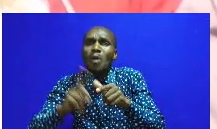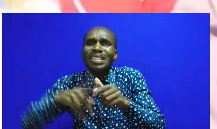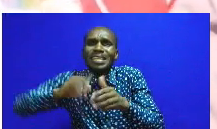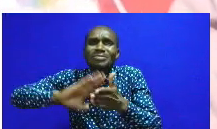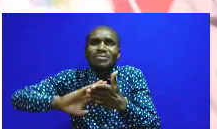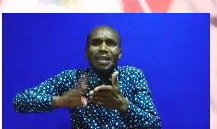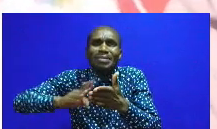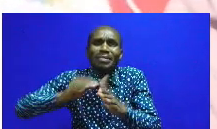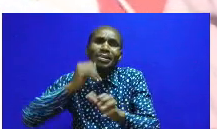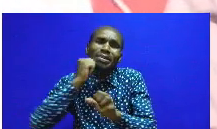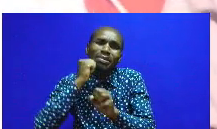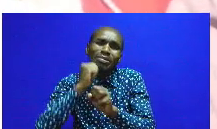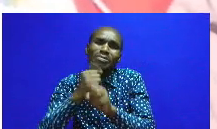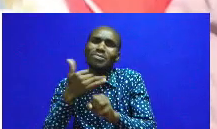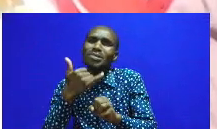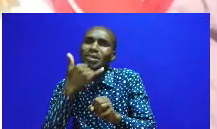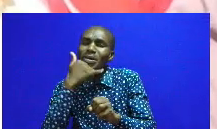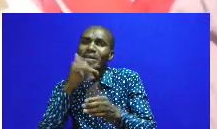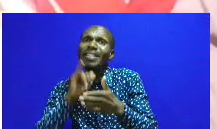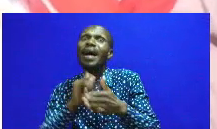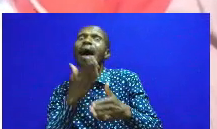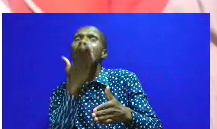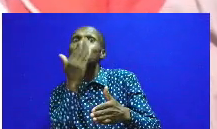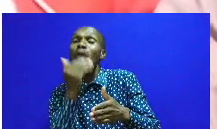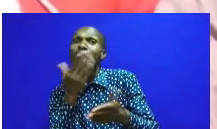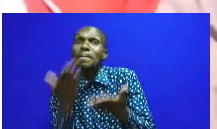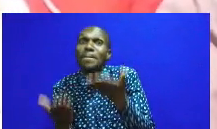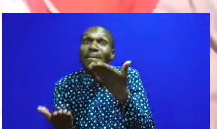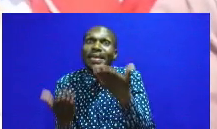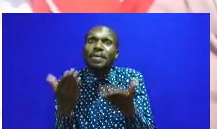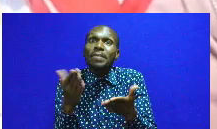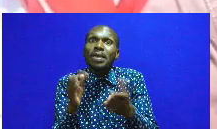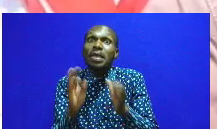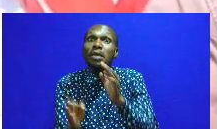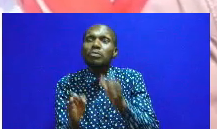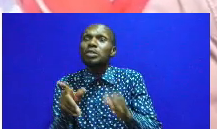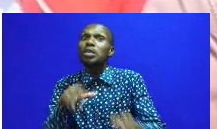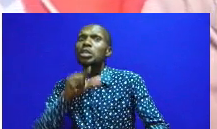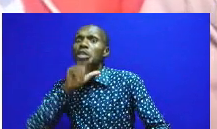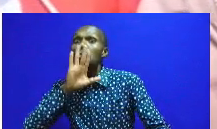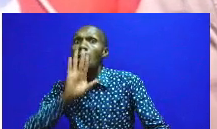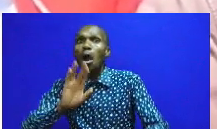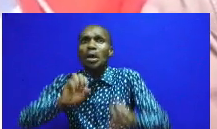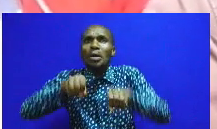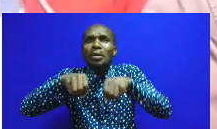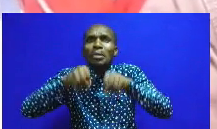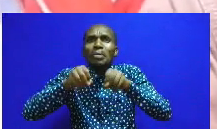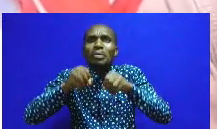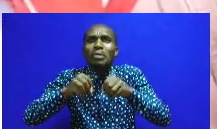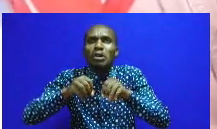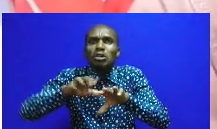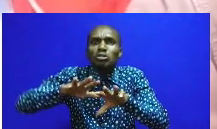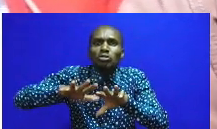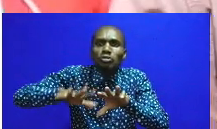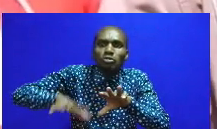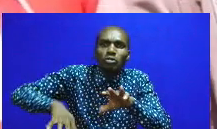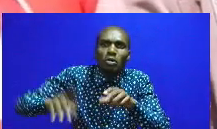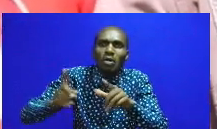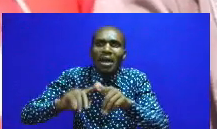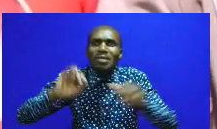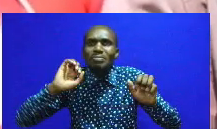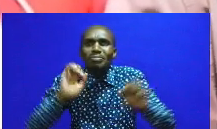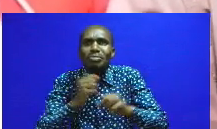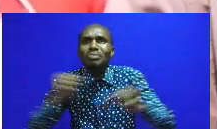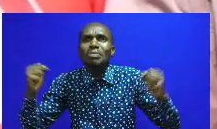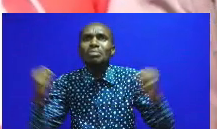igoro nere kogera nyore ndiria omo muroyo rekogendie pigipigi arenge speed ya inse gotanga tage tigotwo